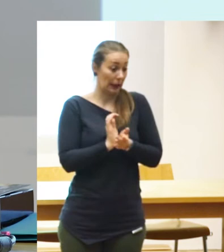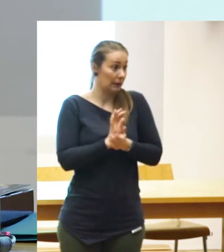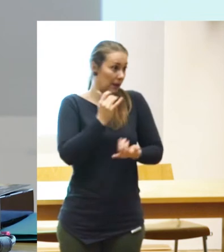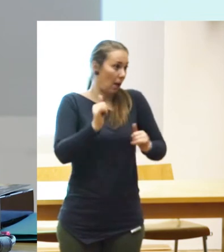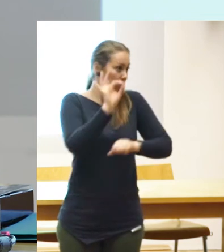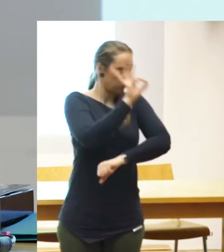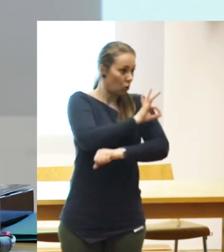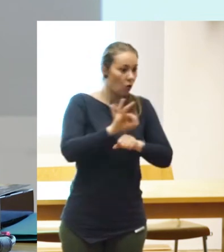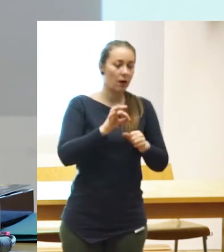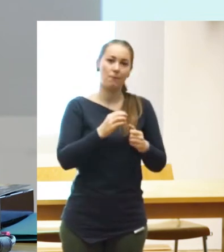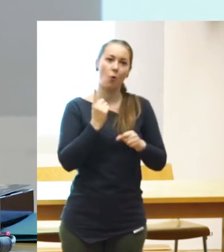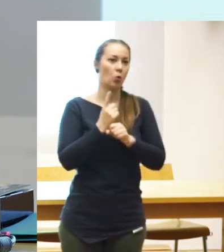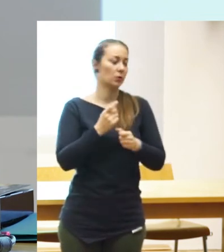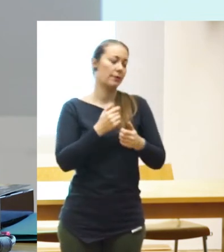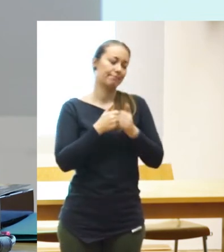bázi